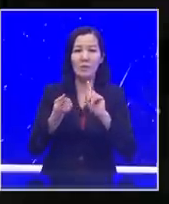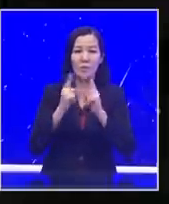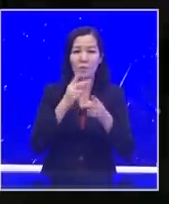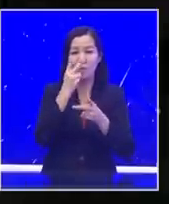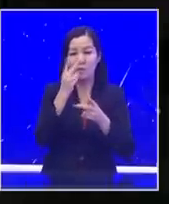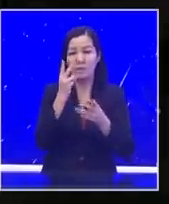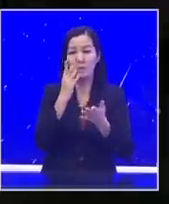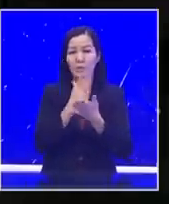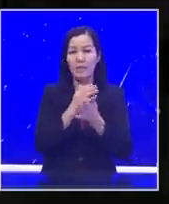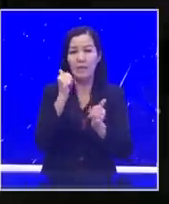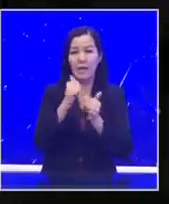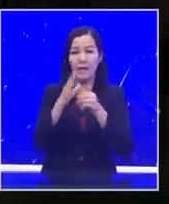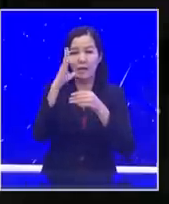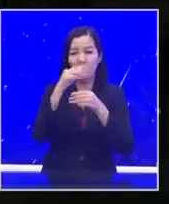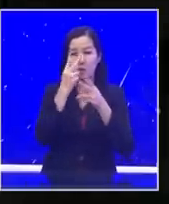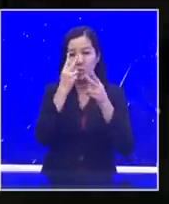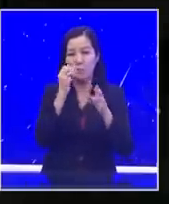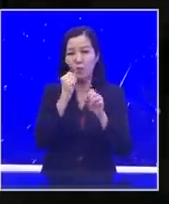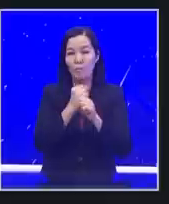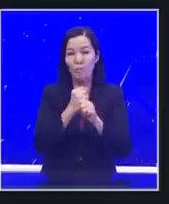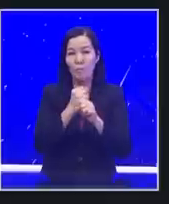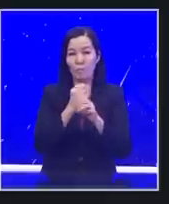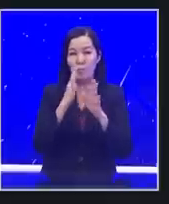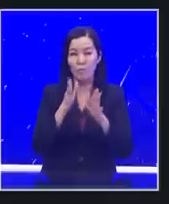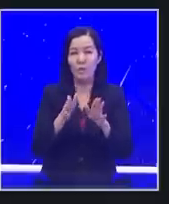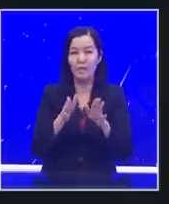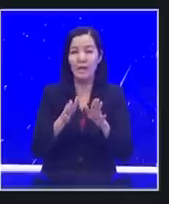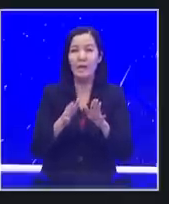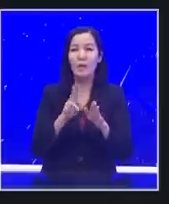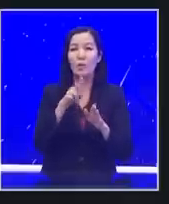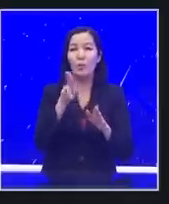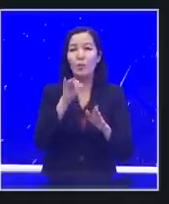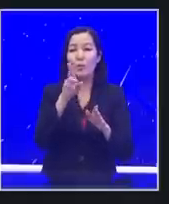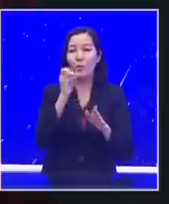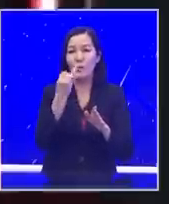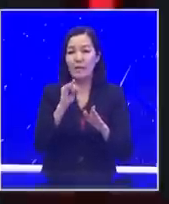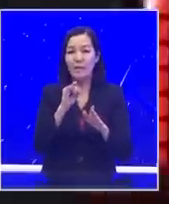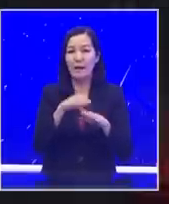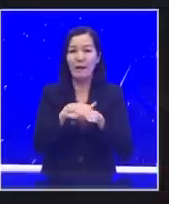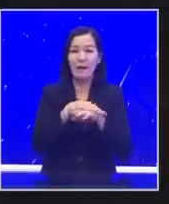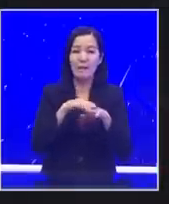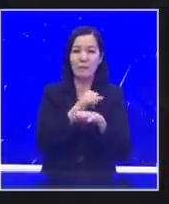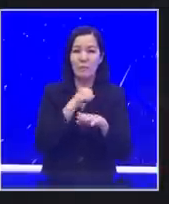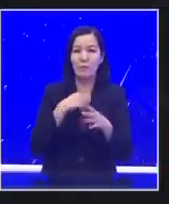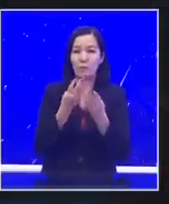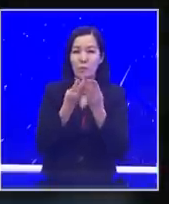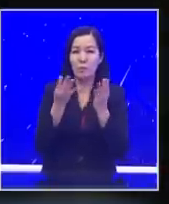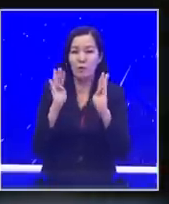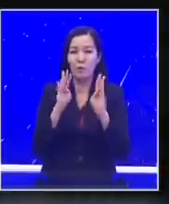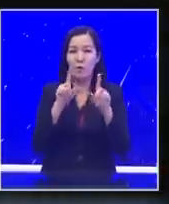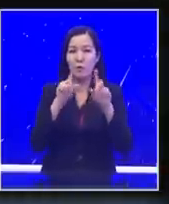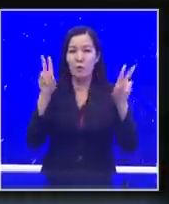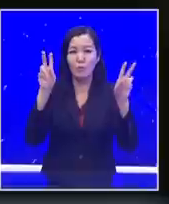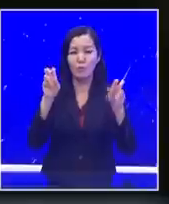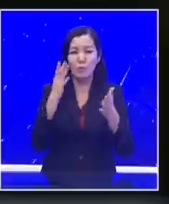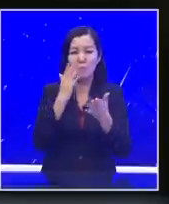көріністі әр кеш бақылауға болады. Ал Дубайдағы Бурдж-Халифа қабырғаларында жұрттың өз өзі оқшаулауға шақыратын үндеу сөздері пайда